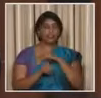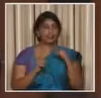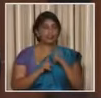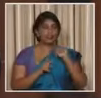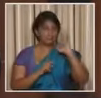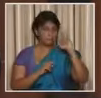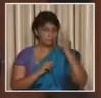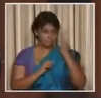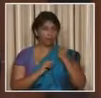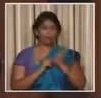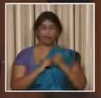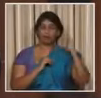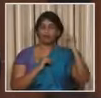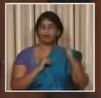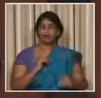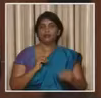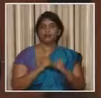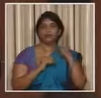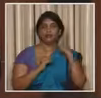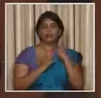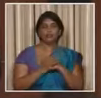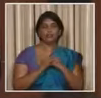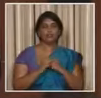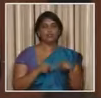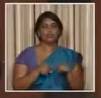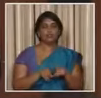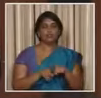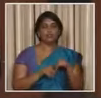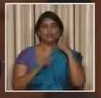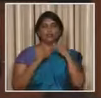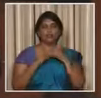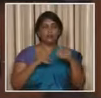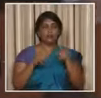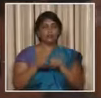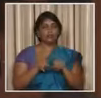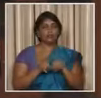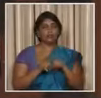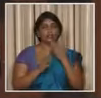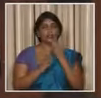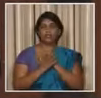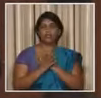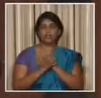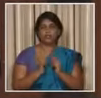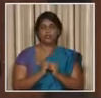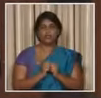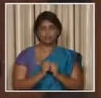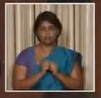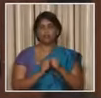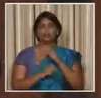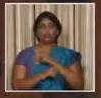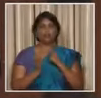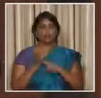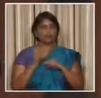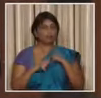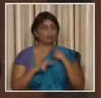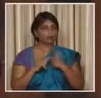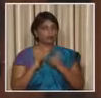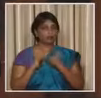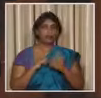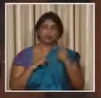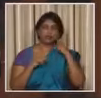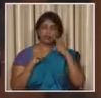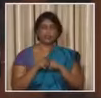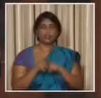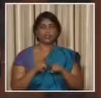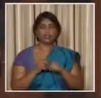50ට අඩු කරලා ඒකත් ශ්‍රී ලංකාව උතුල ඉන්න ශ්‍රී ලාංකීය පුරවැසියෝ පමණ. ඉතින් මම දන්නේ නැහැ සුද්දොන්ට ඇයි මේ බදු නැති කරලිවර ලංකාවද ලංකාව